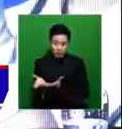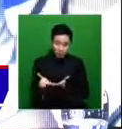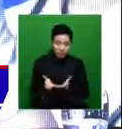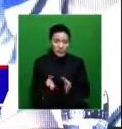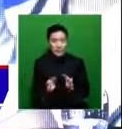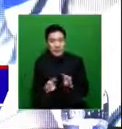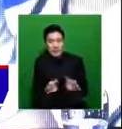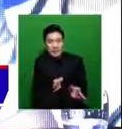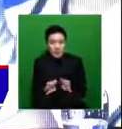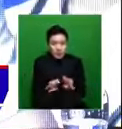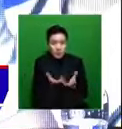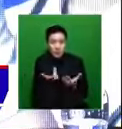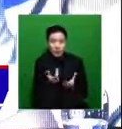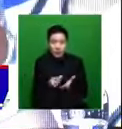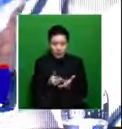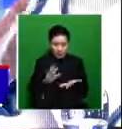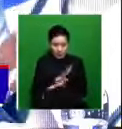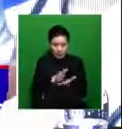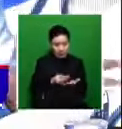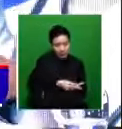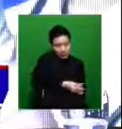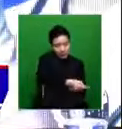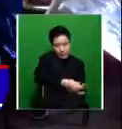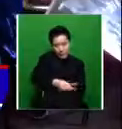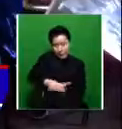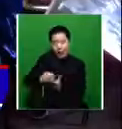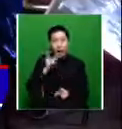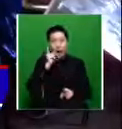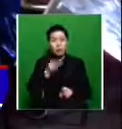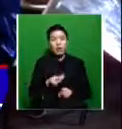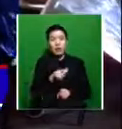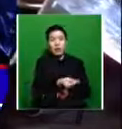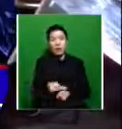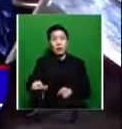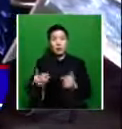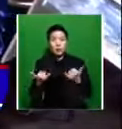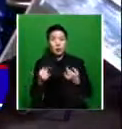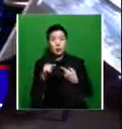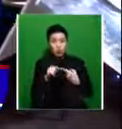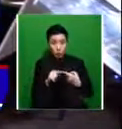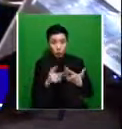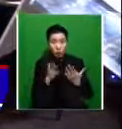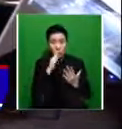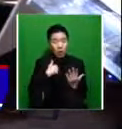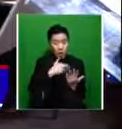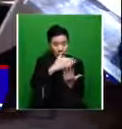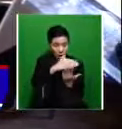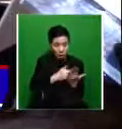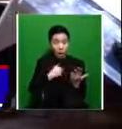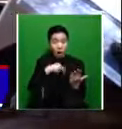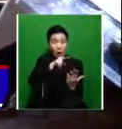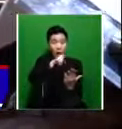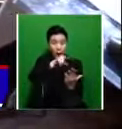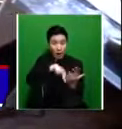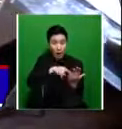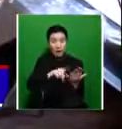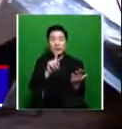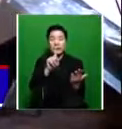การแจกจ่ายให้กับพี่น้องสื่อมวลชนต่อไปนะครับถ้าจะให้ผมอ่านเร็วๆนะครับ